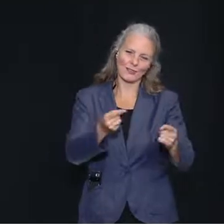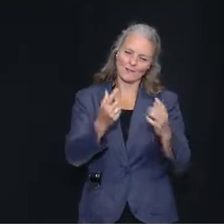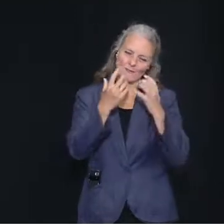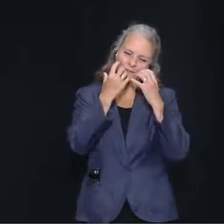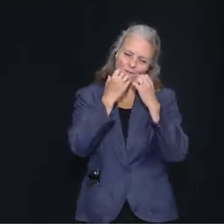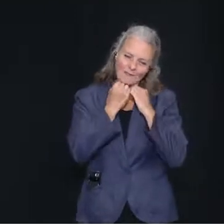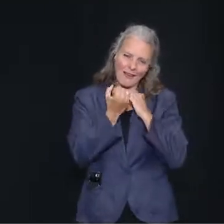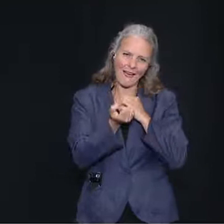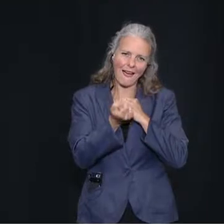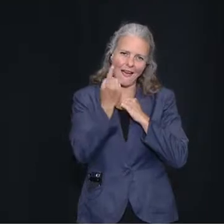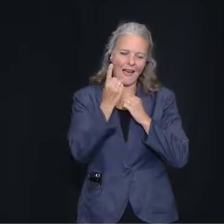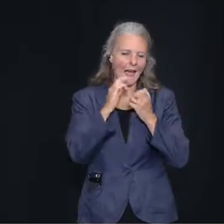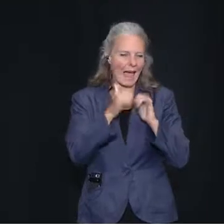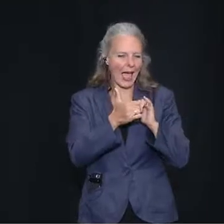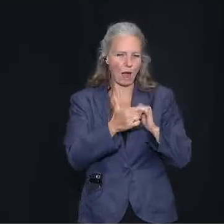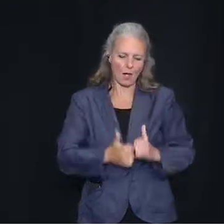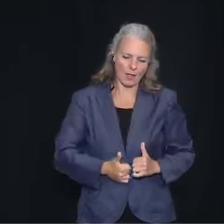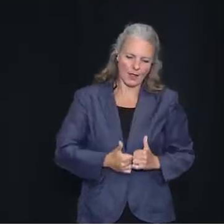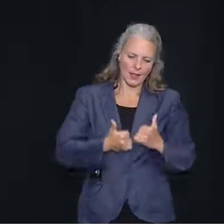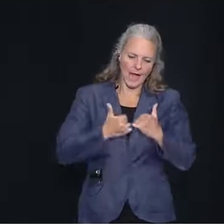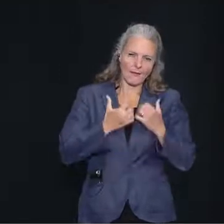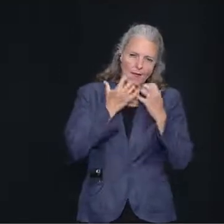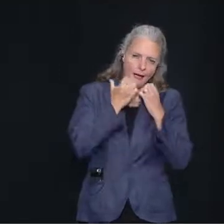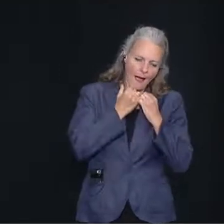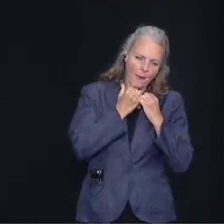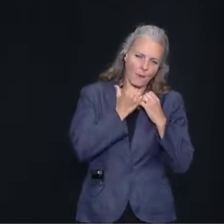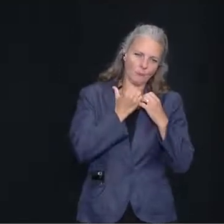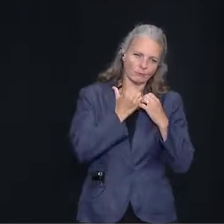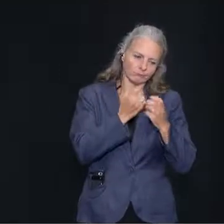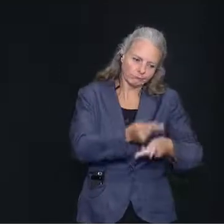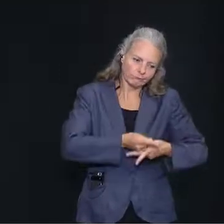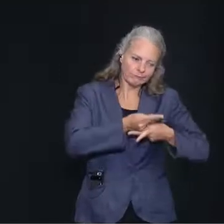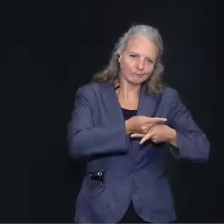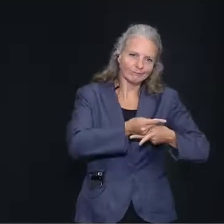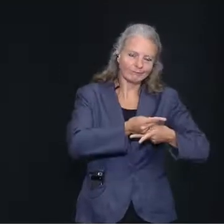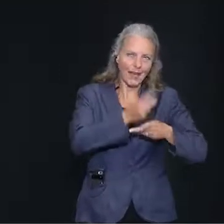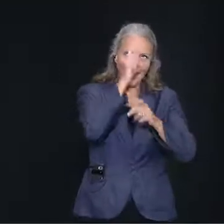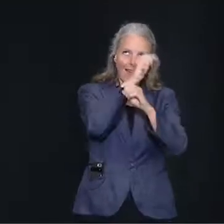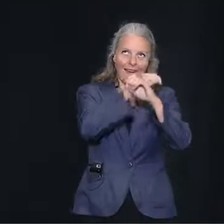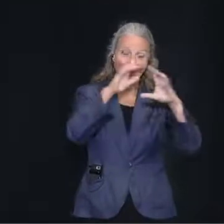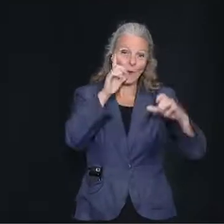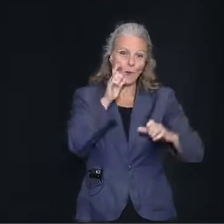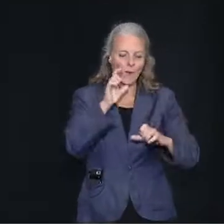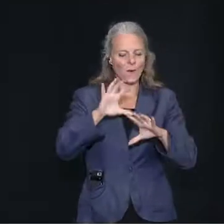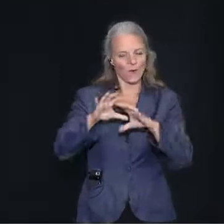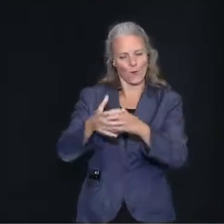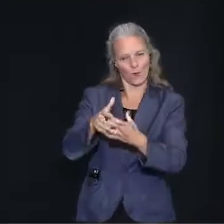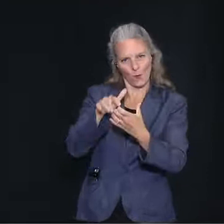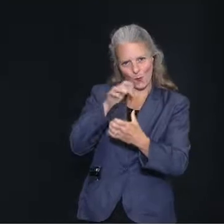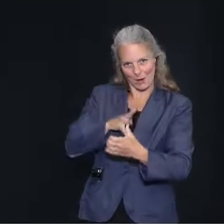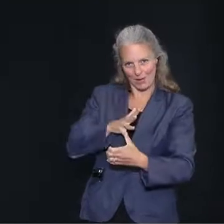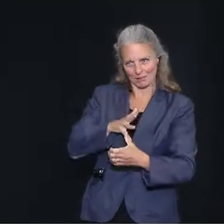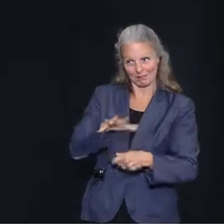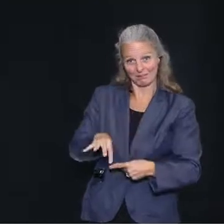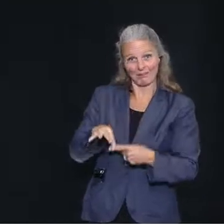to protect the most important things in life. I am thinking of women, and of 3 women in